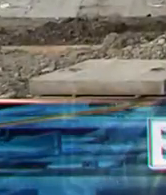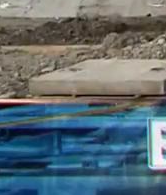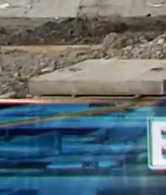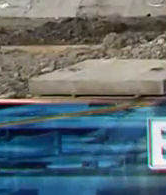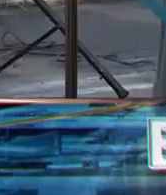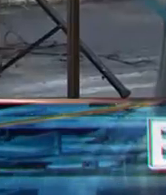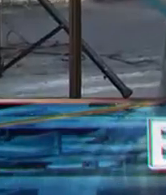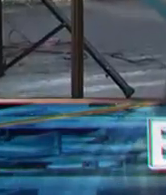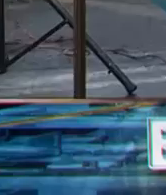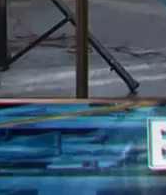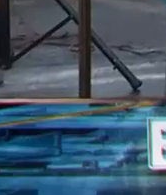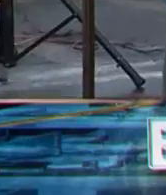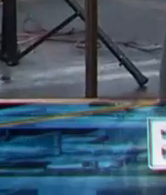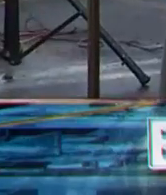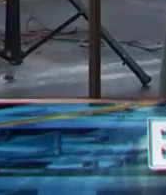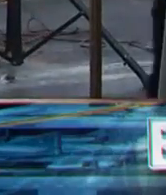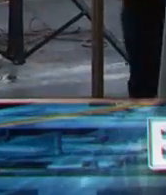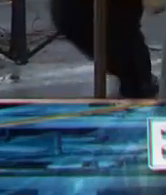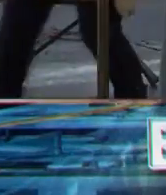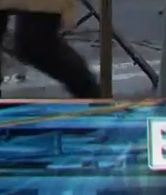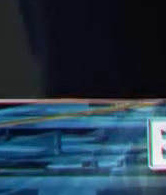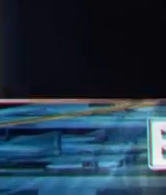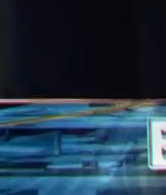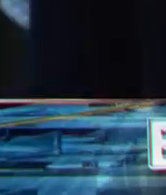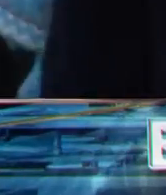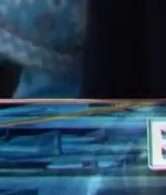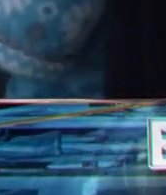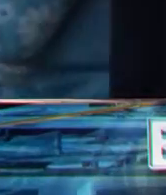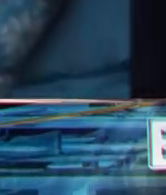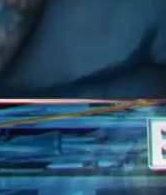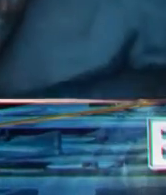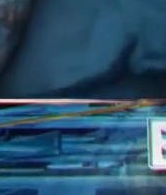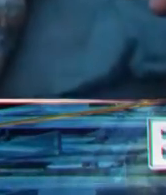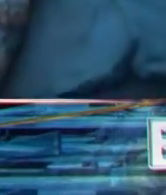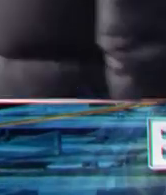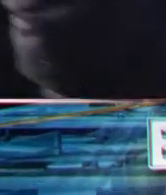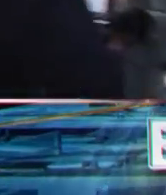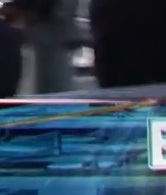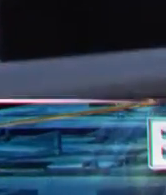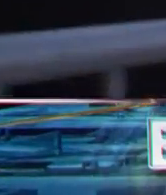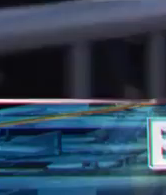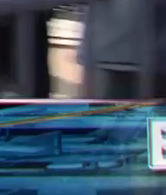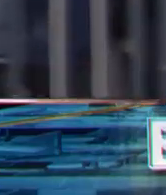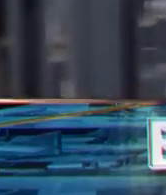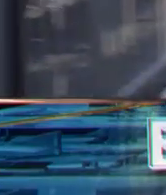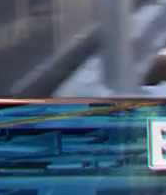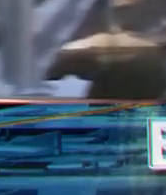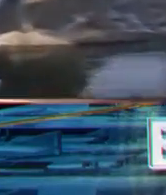Әкім сөзі іске ұласты. Бүгін Қызылтас, Шайқорған саяжайларын қаламен байланыстыратын қос көпір қолданысқа